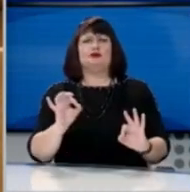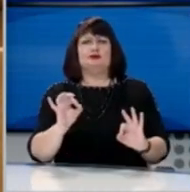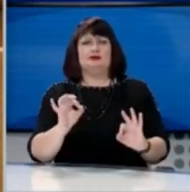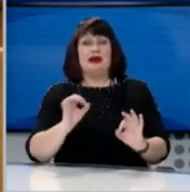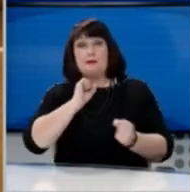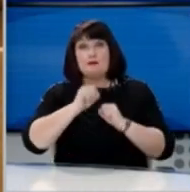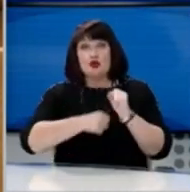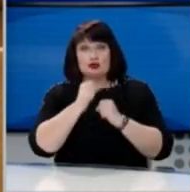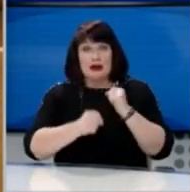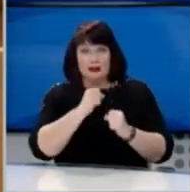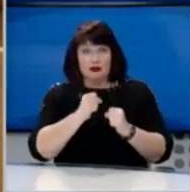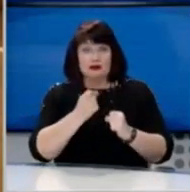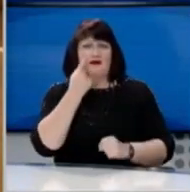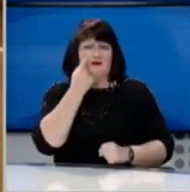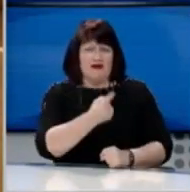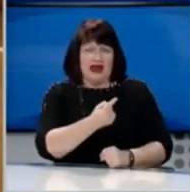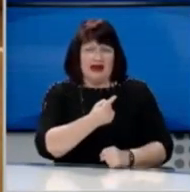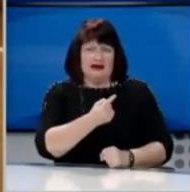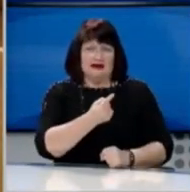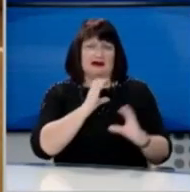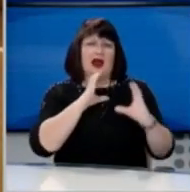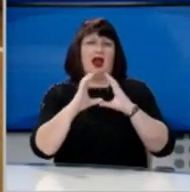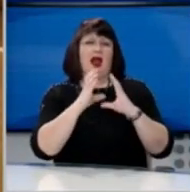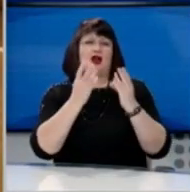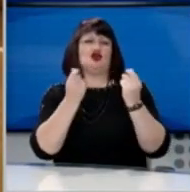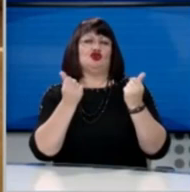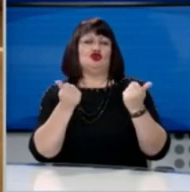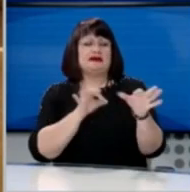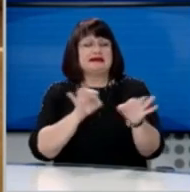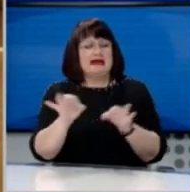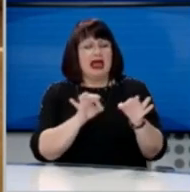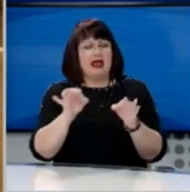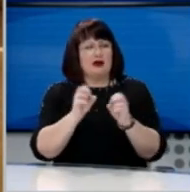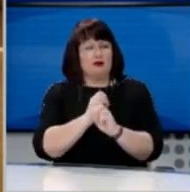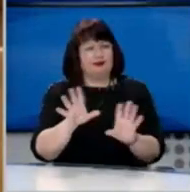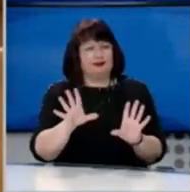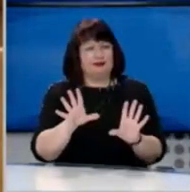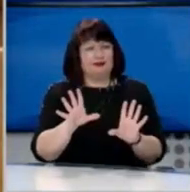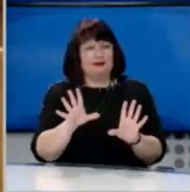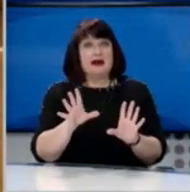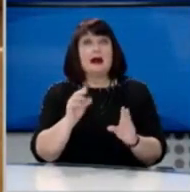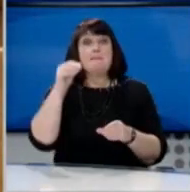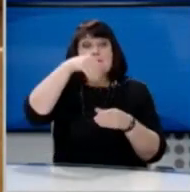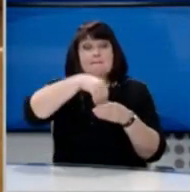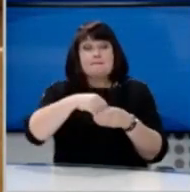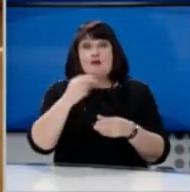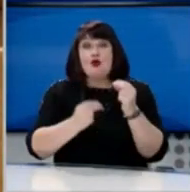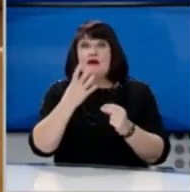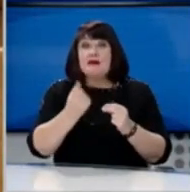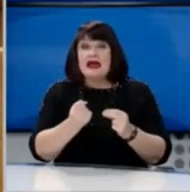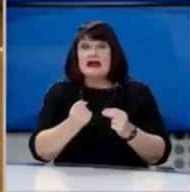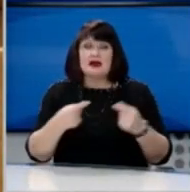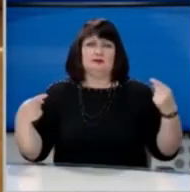προσπάθεια, που είναι προφανώς επικοινωνιακά και επιτελικά σχεδιασμένη, έχει ένα δομικό πρόβλημα. Έρχεται σε